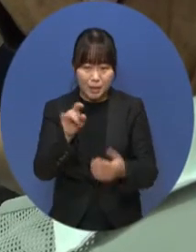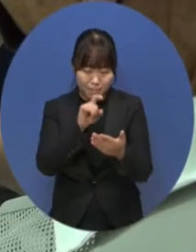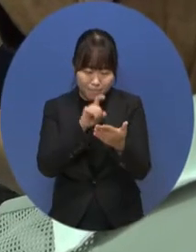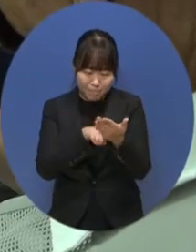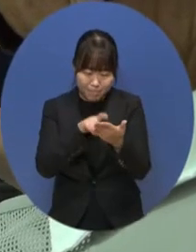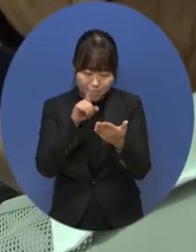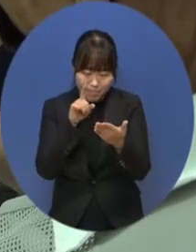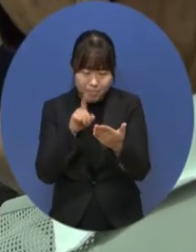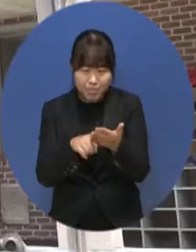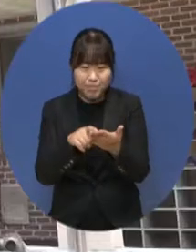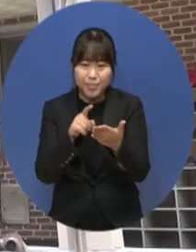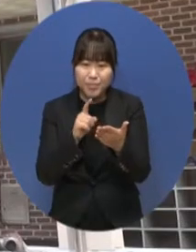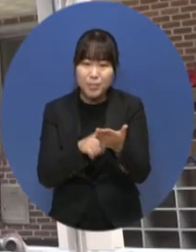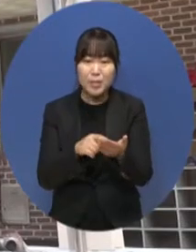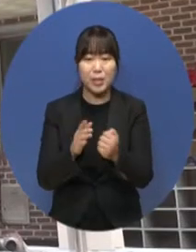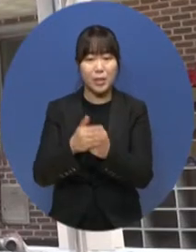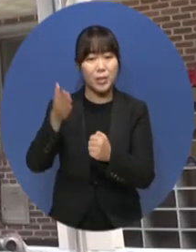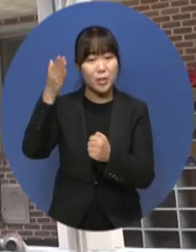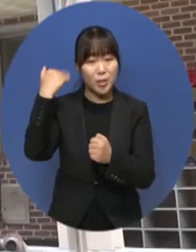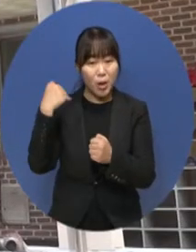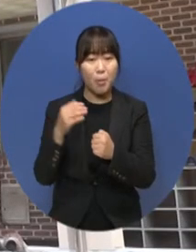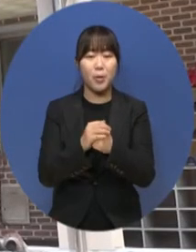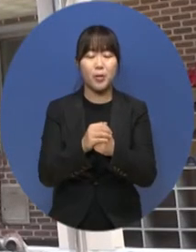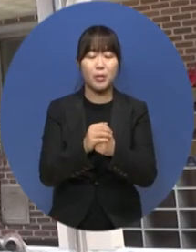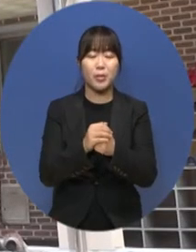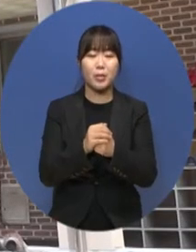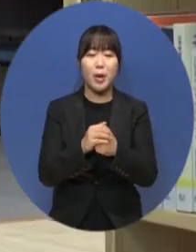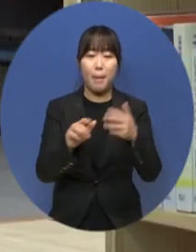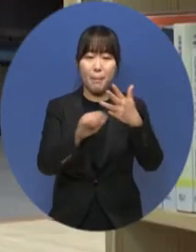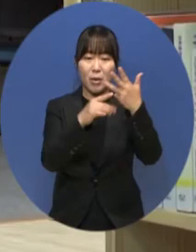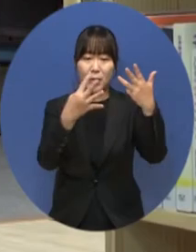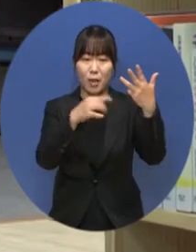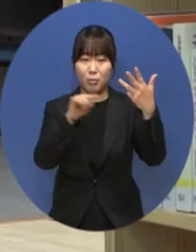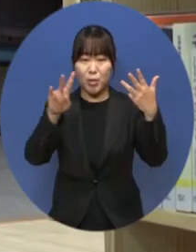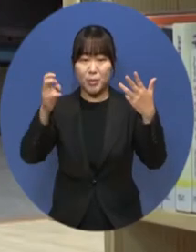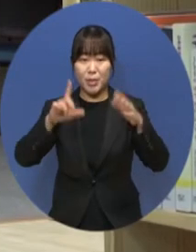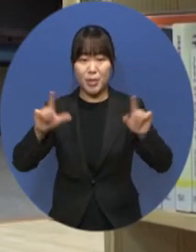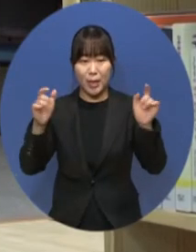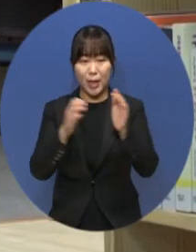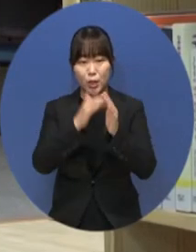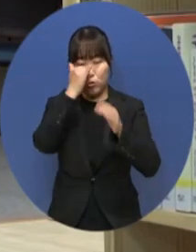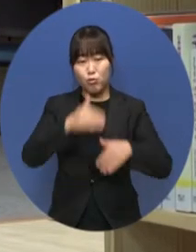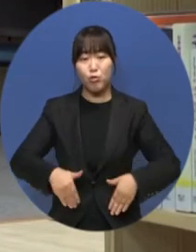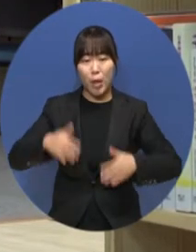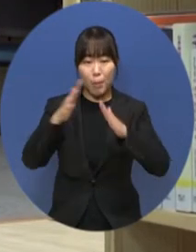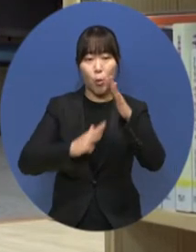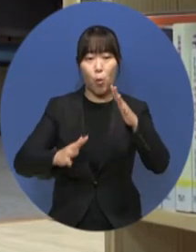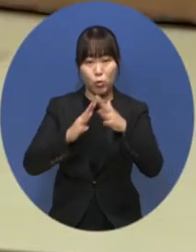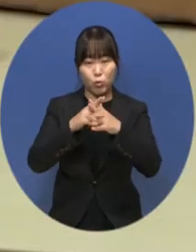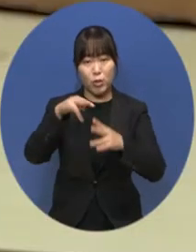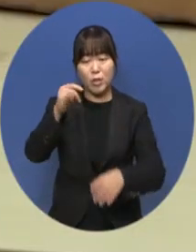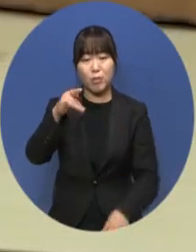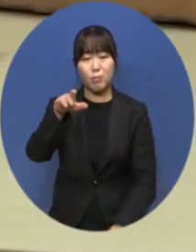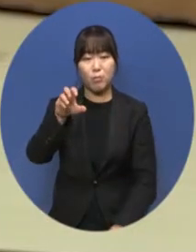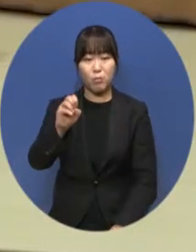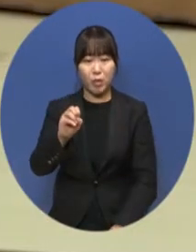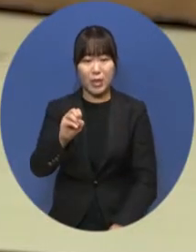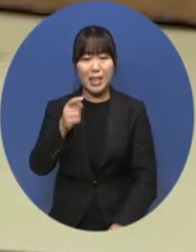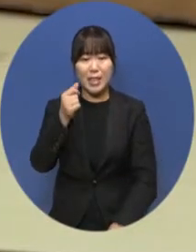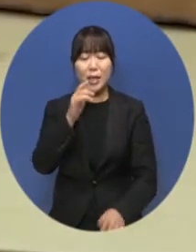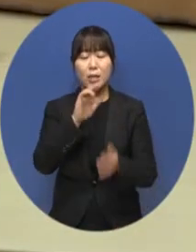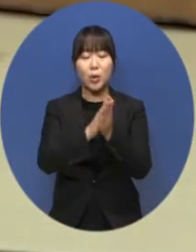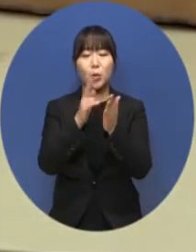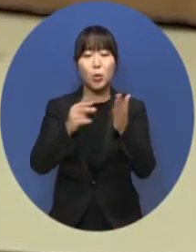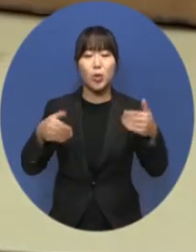눌러봅니다. 지난달 4일부터 27일까지 충남 공주시 신풍어르신 작은 도서관에서는 스마트폰